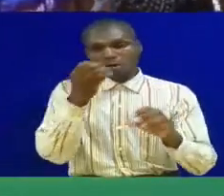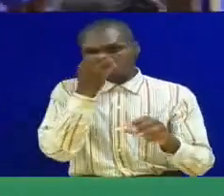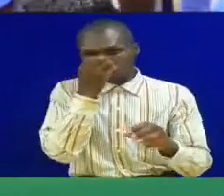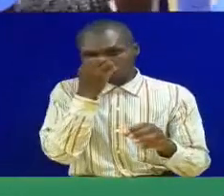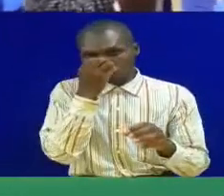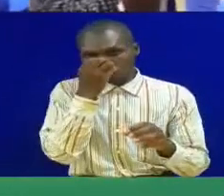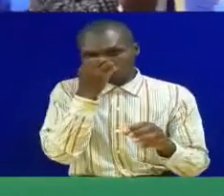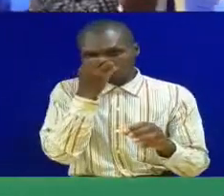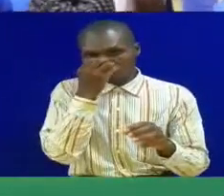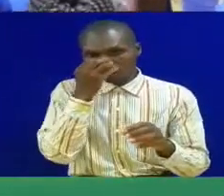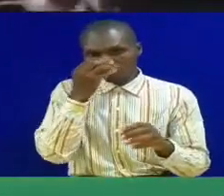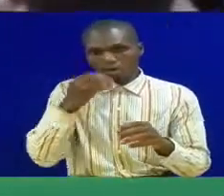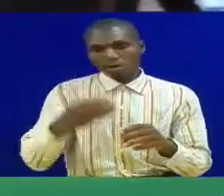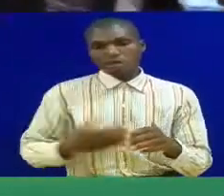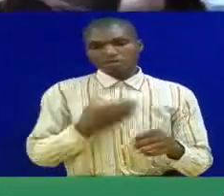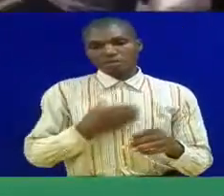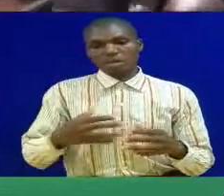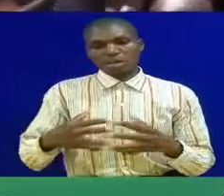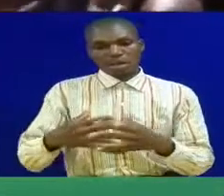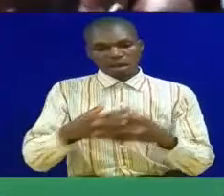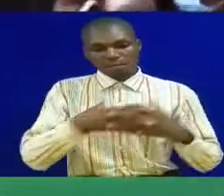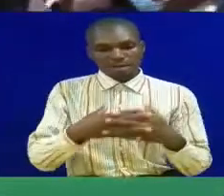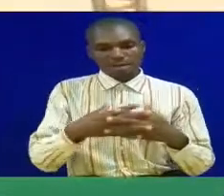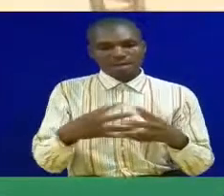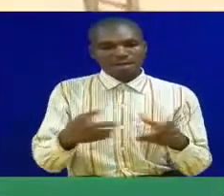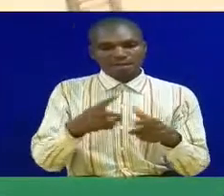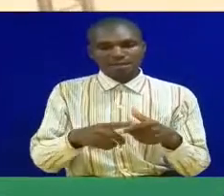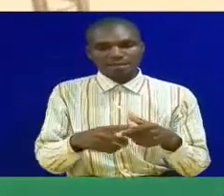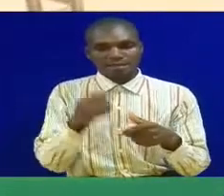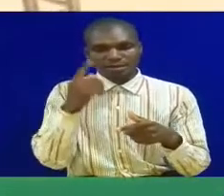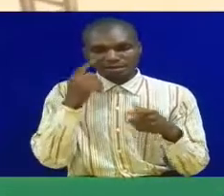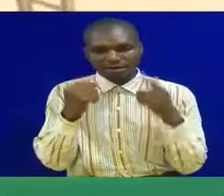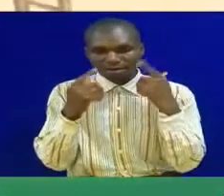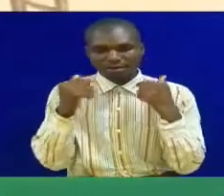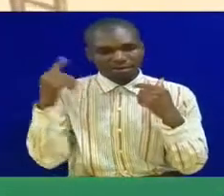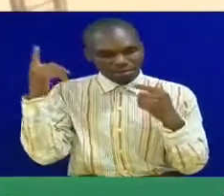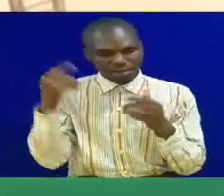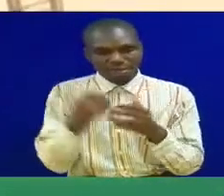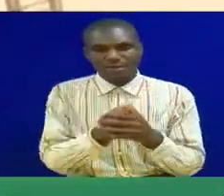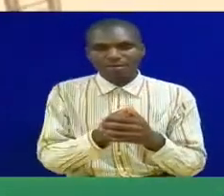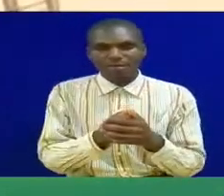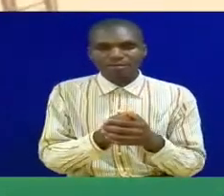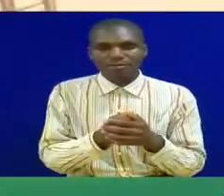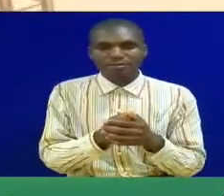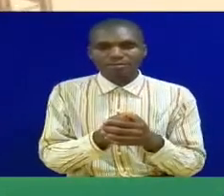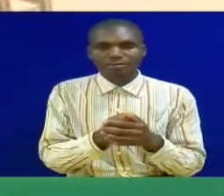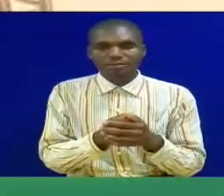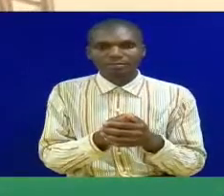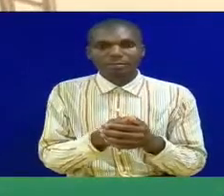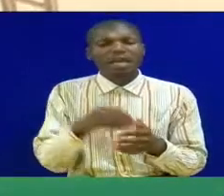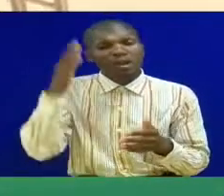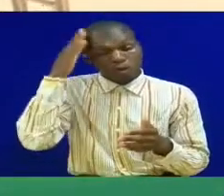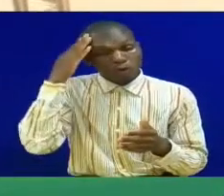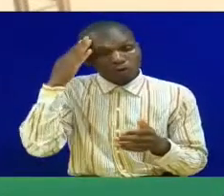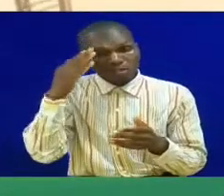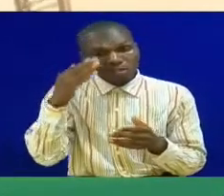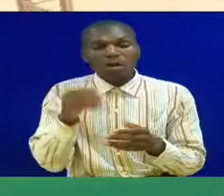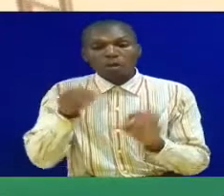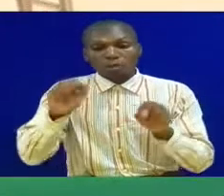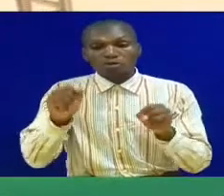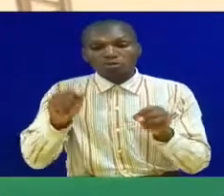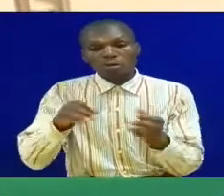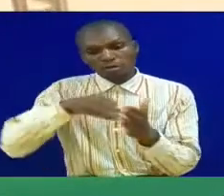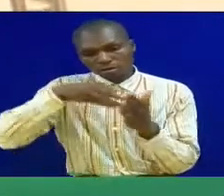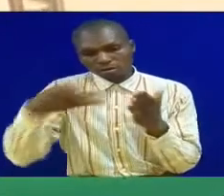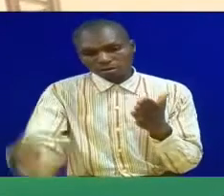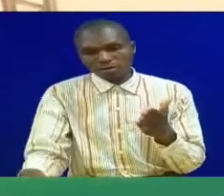okogenda America kurua ebirero byaye aroro amelia kwa wazungu kwa sababu anajua atashindwa. He is